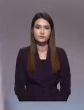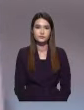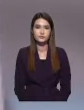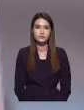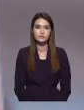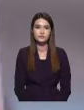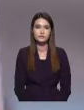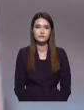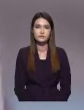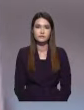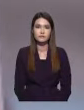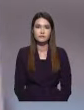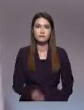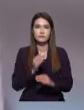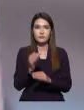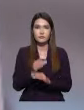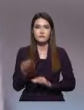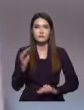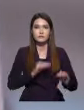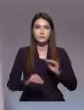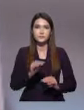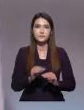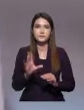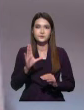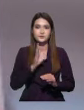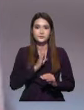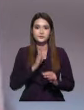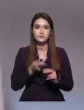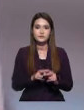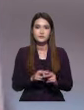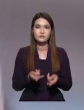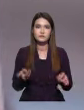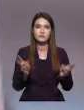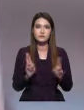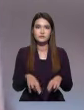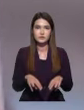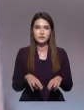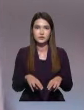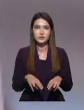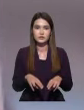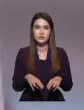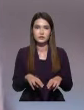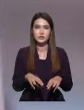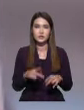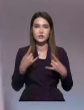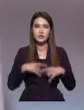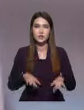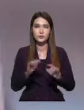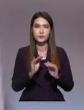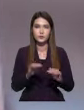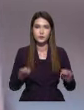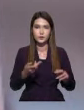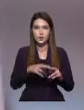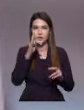Тәуелсіздік алғаннан кейін 90-шы жылдарды бастап, біз үлкен жаңағы көші-қон қандастарды осы Қазақстанның